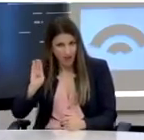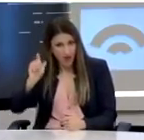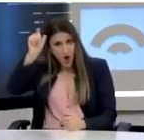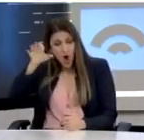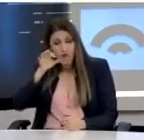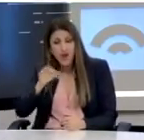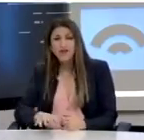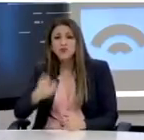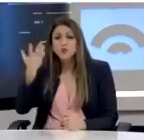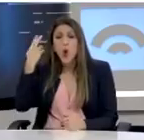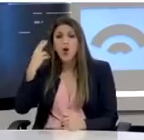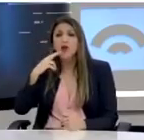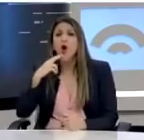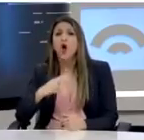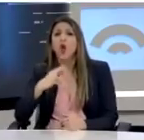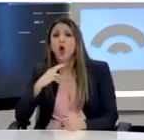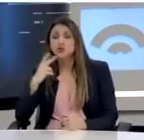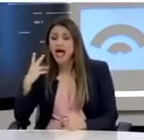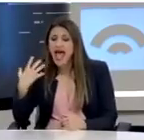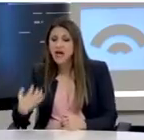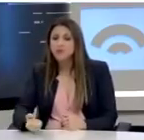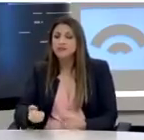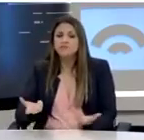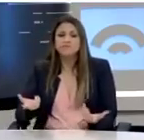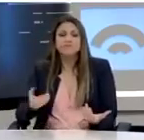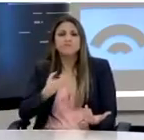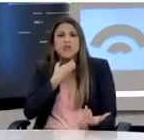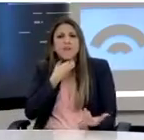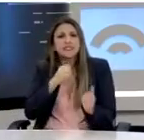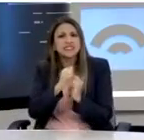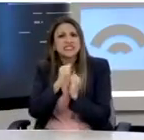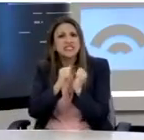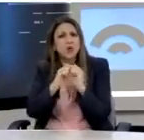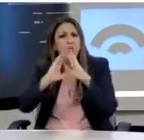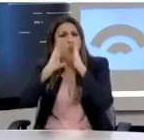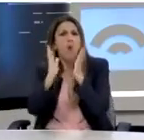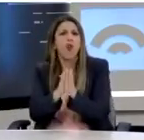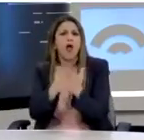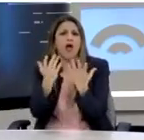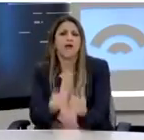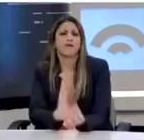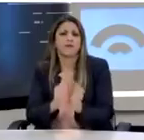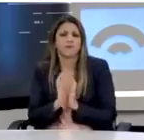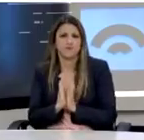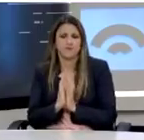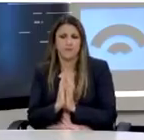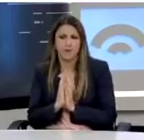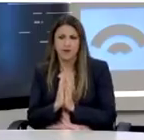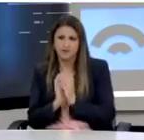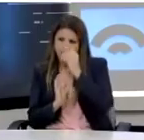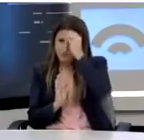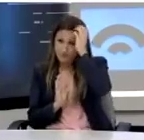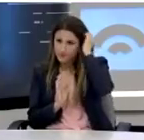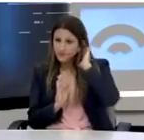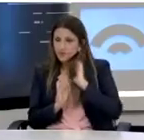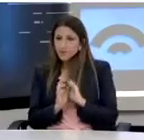τους υποτιθέμενους λόγιους και γλωσσολόγους που προσπαθούν να μας πείσουν ότι μια γλώσσα δεν είναι γλώσσα, στέλνοντας